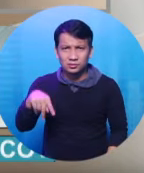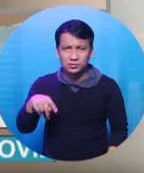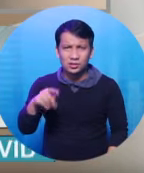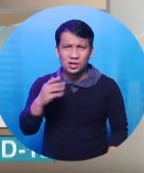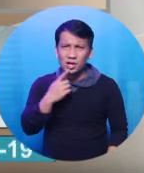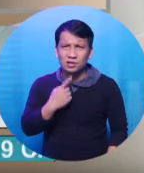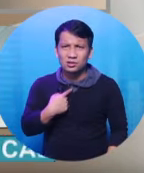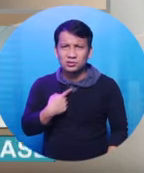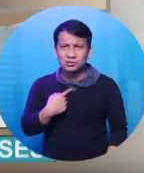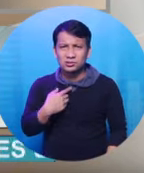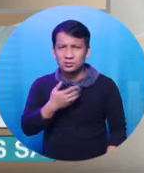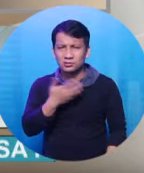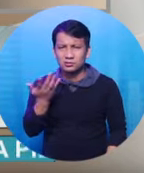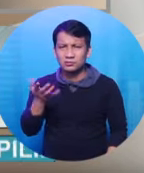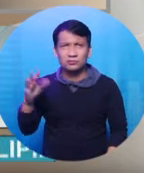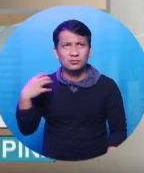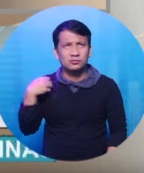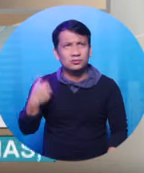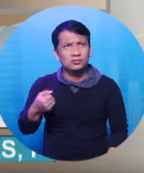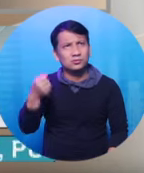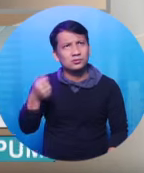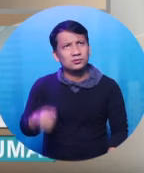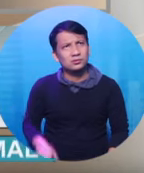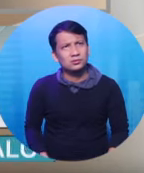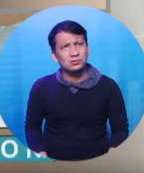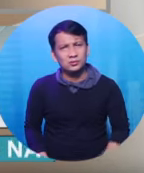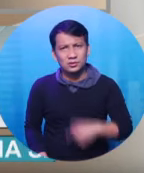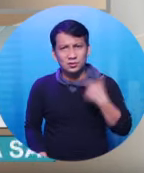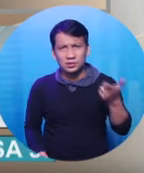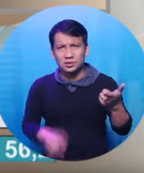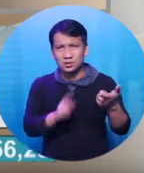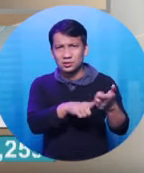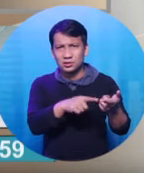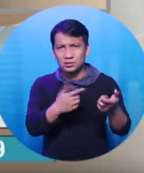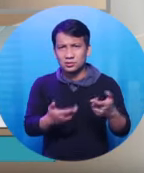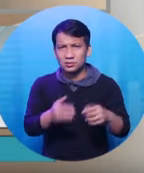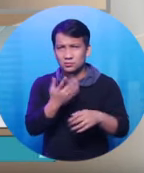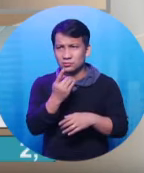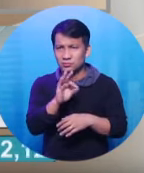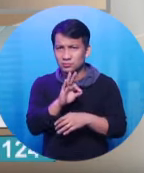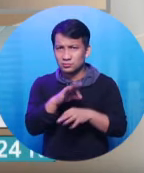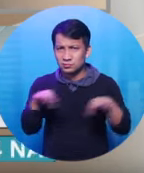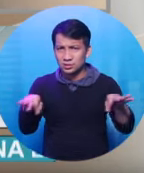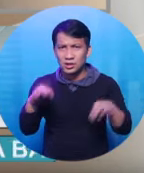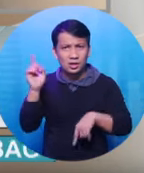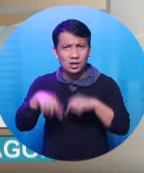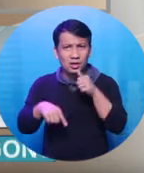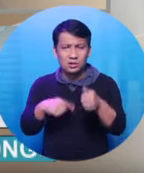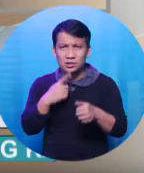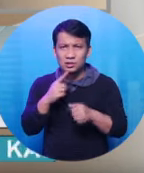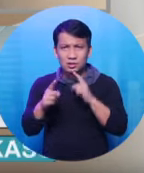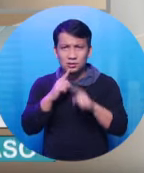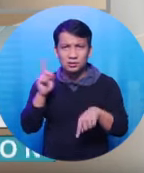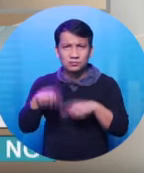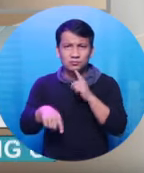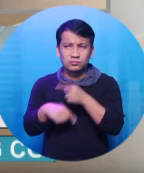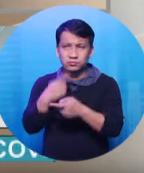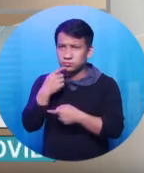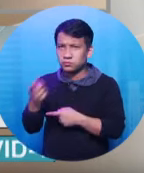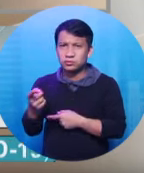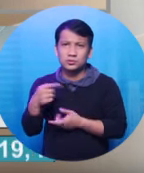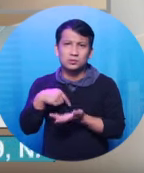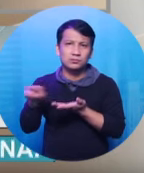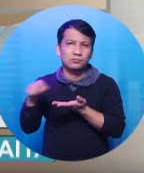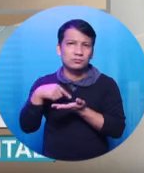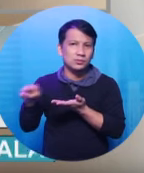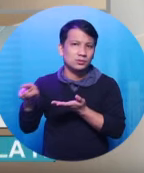magsalita? Sandali lang ha, sandali lang. Kinakausap ko po yung aming fraud director. Ayaw magsalita ng mga polis. So baka totoo yung sinasabi ni Chinese, money